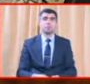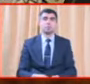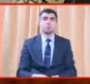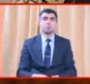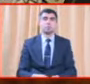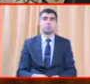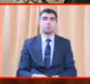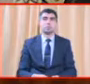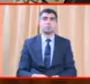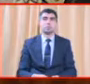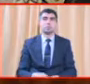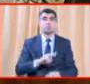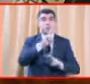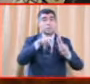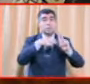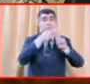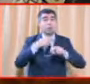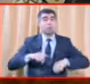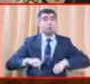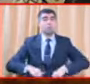تفضلوا السيد الوزير.